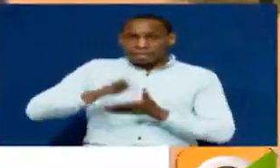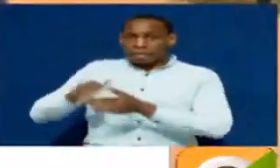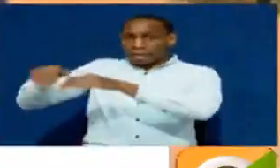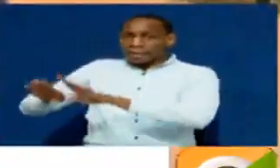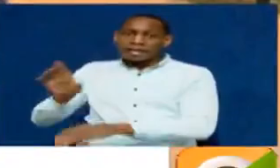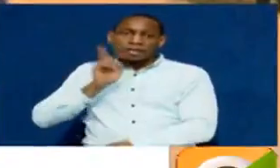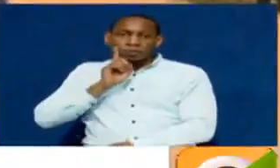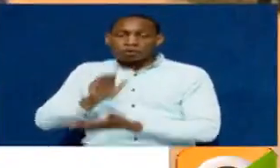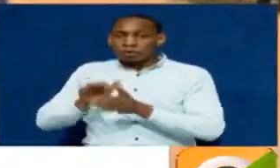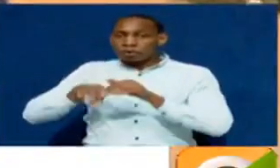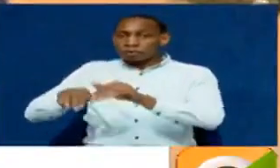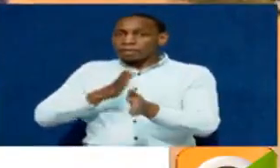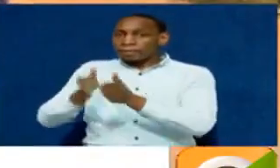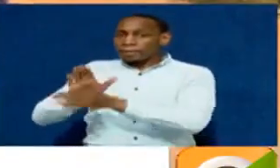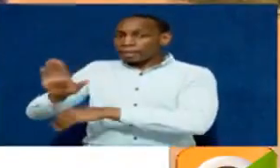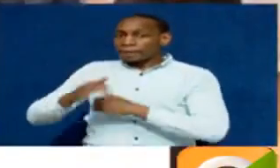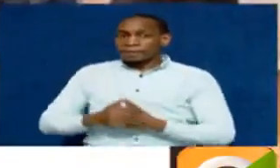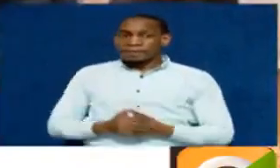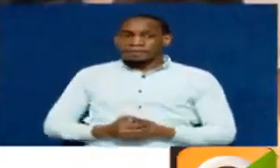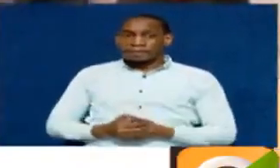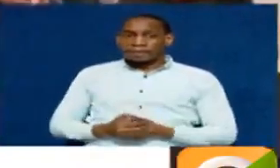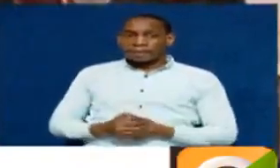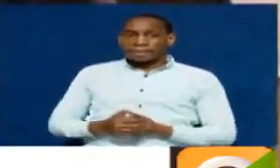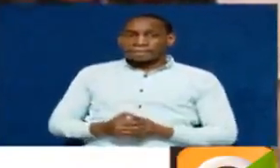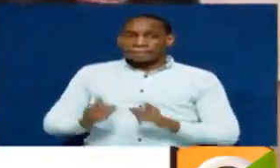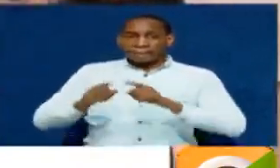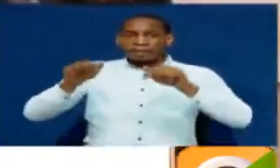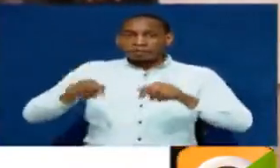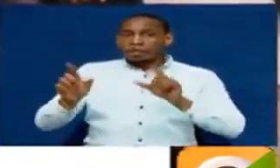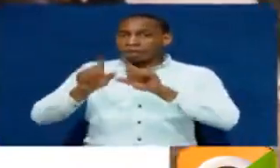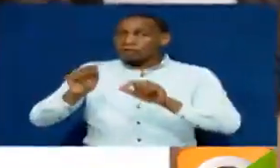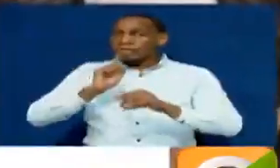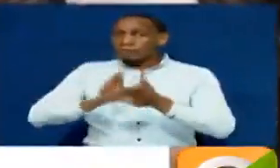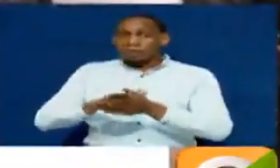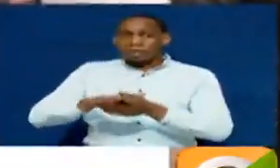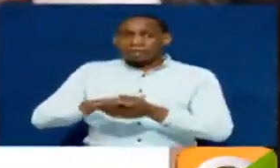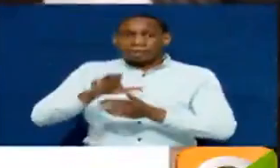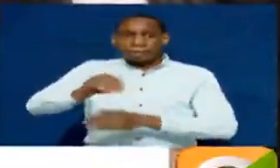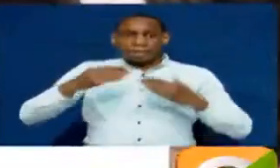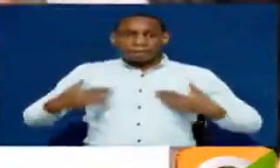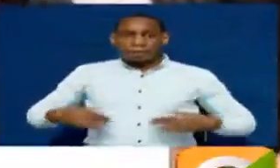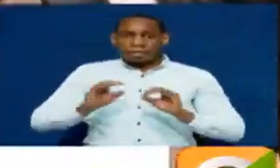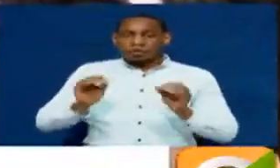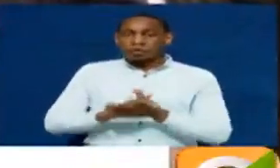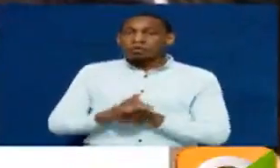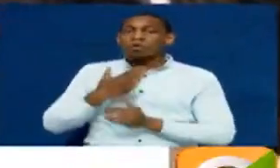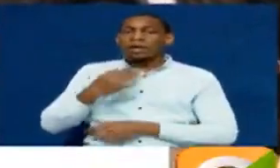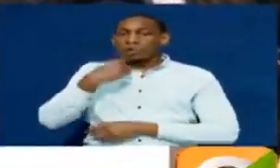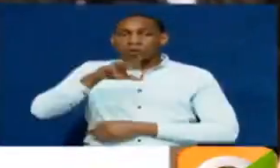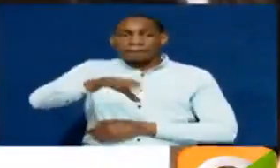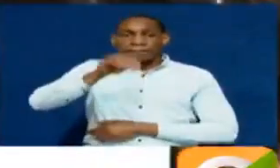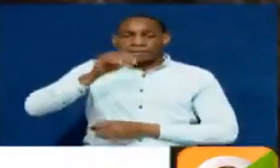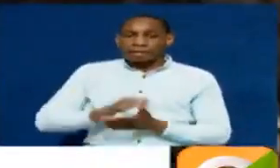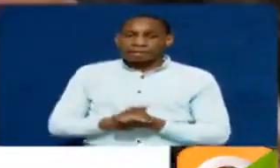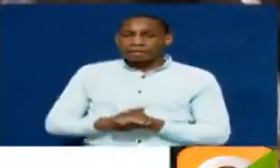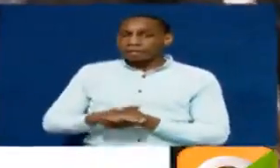auzike kesho kulingana na mipango yao. Lakini kufika leo watu wanasema hata tuchukui mwili. Mnataka nani achukue?